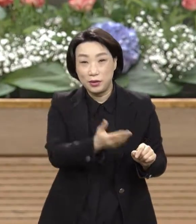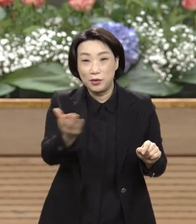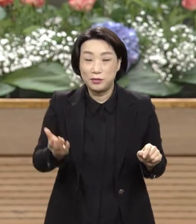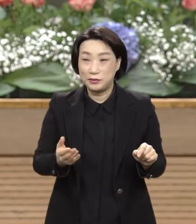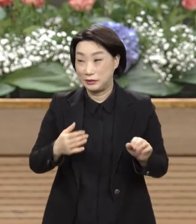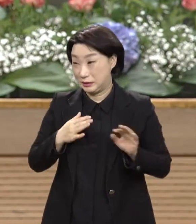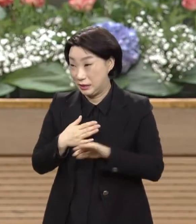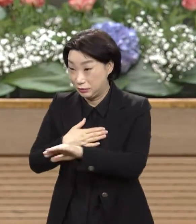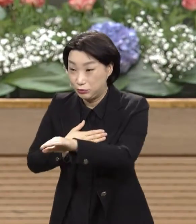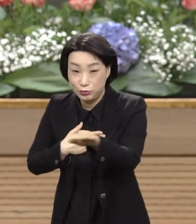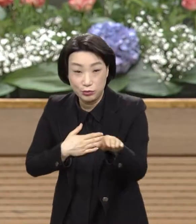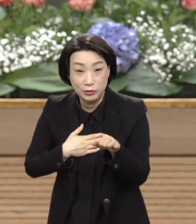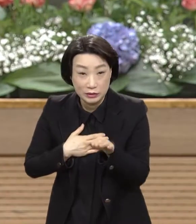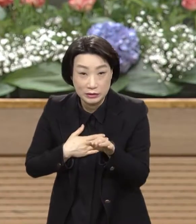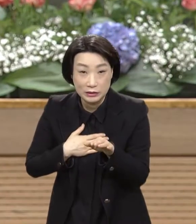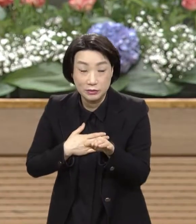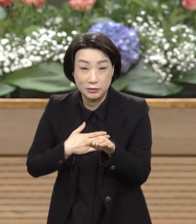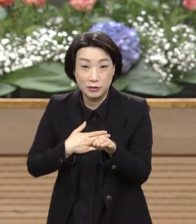우리는 지금